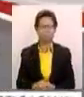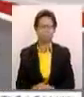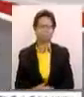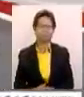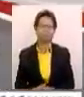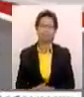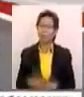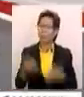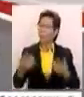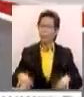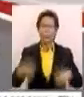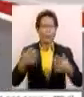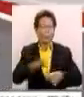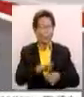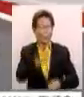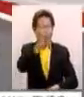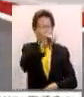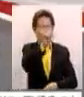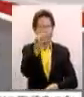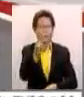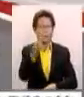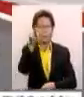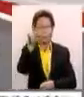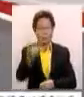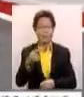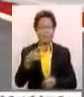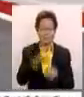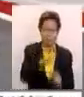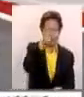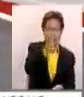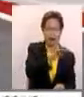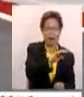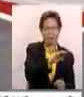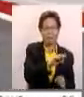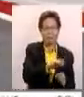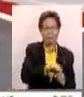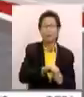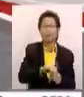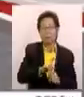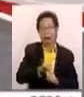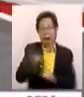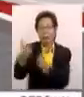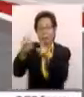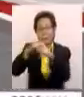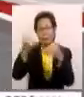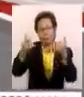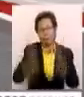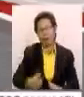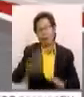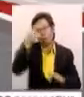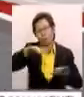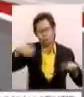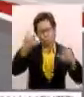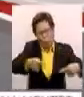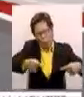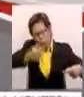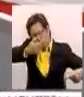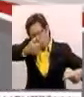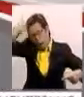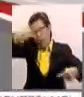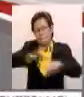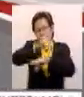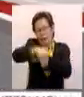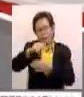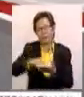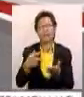Baik, cukup bersemangat sekali Zamri. Walaupun kita harapkan semangat itu dapat disalurkan kepada pemain kita untuk membuat yang terbaik untuk pada malam ini. Dan kami juga akan